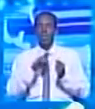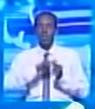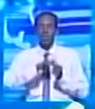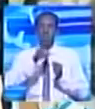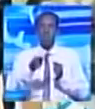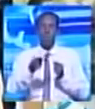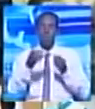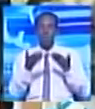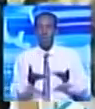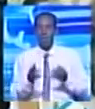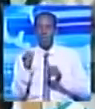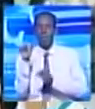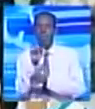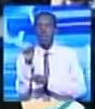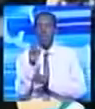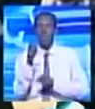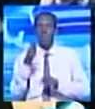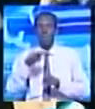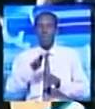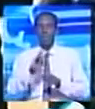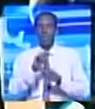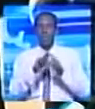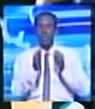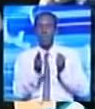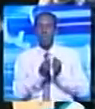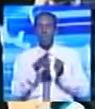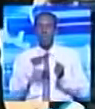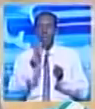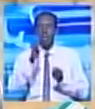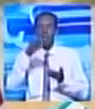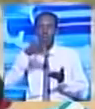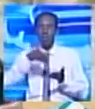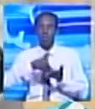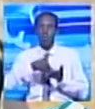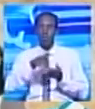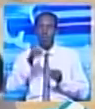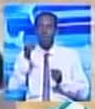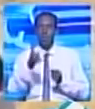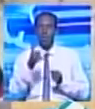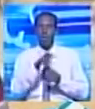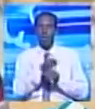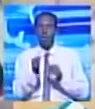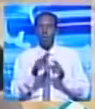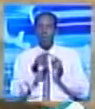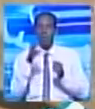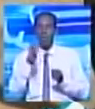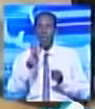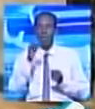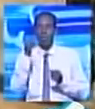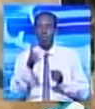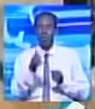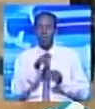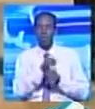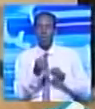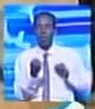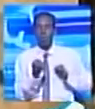déplacé aujourd'hui à Lissabi, où les stagiaires au nombre de 400 militaires récemment recrutés entreprenaient le raid comptant